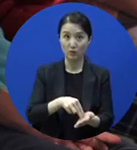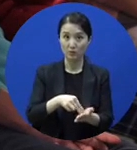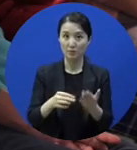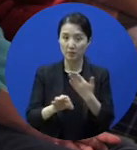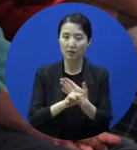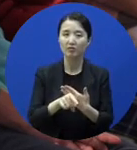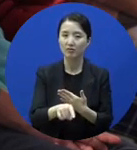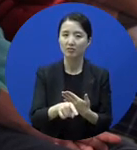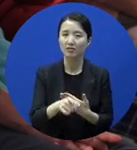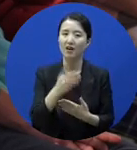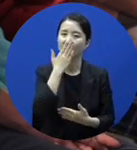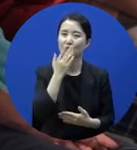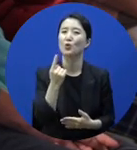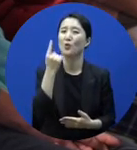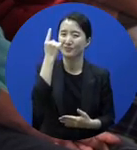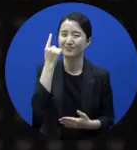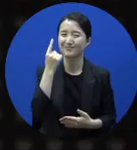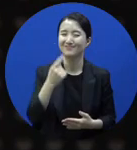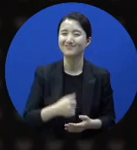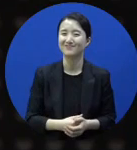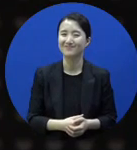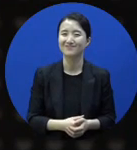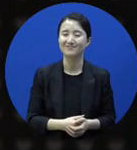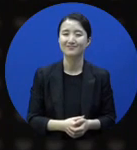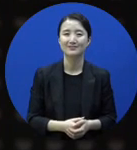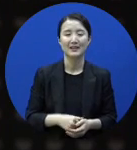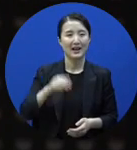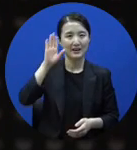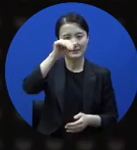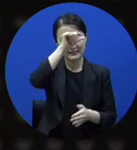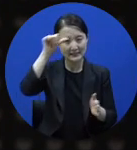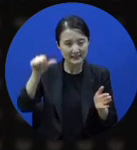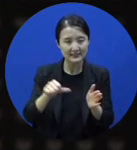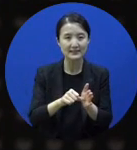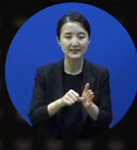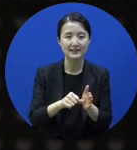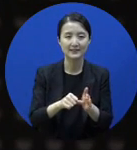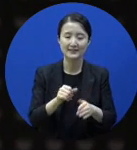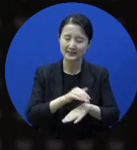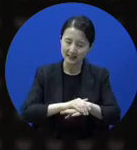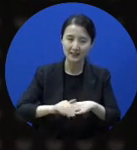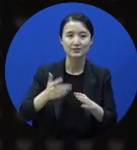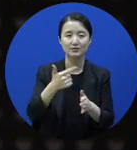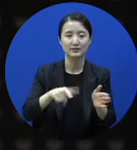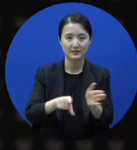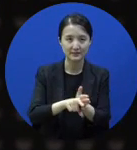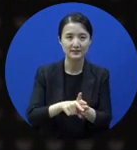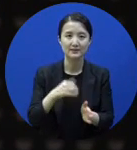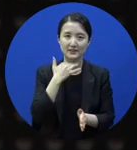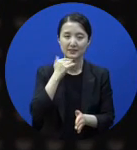싶습니다. 마지막으로 직업 만들기 인생 이막 한번 갖기 위해서 100세 인생,